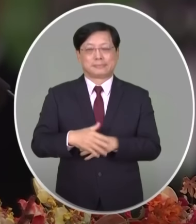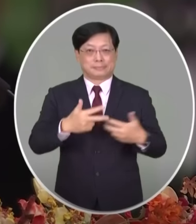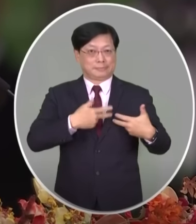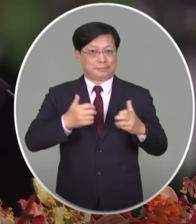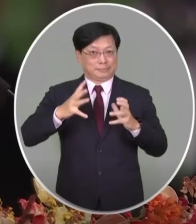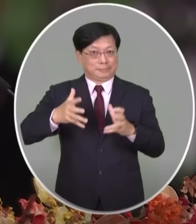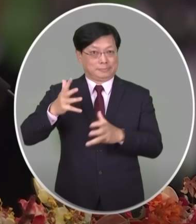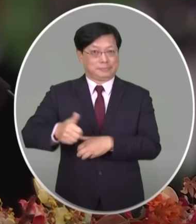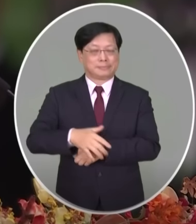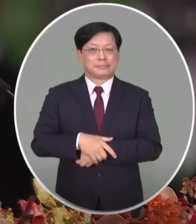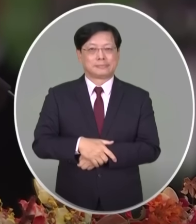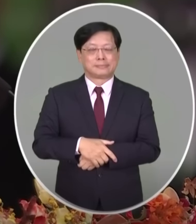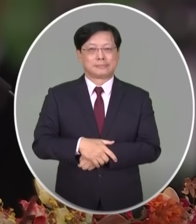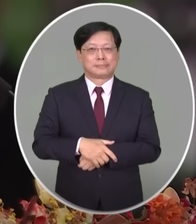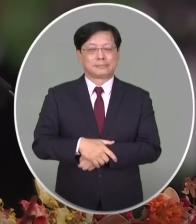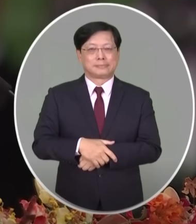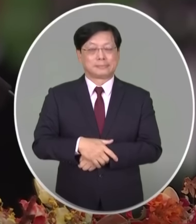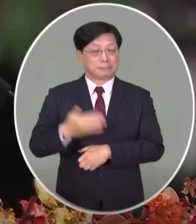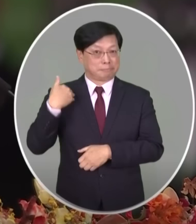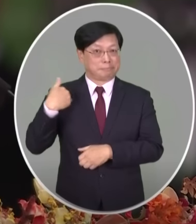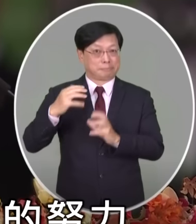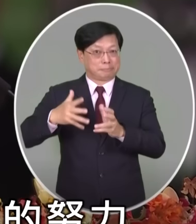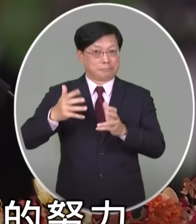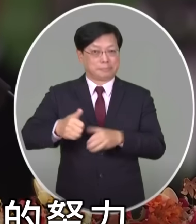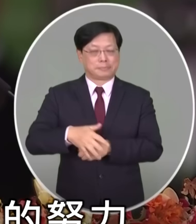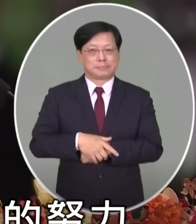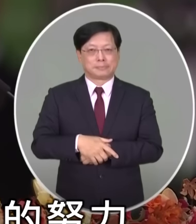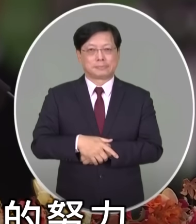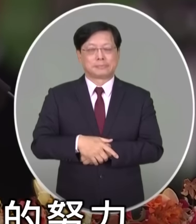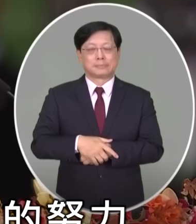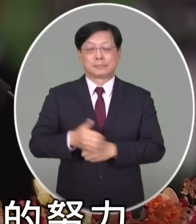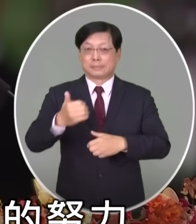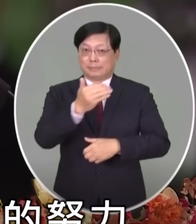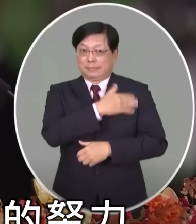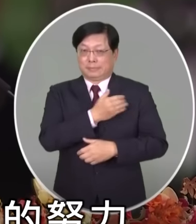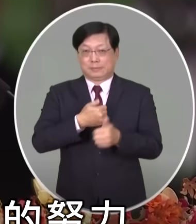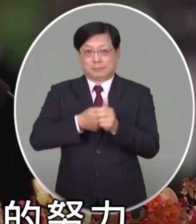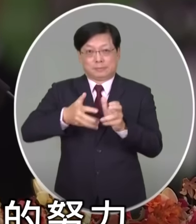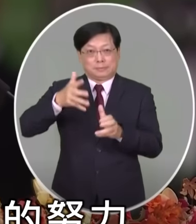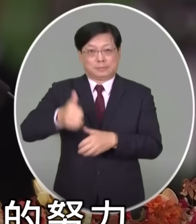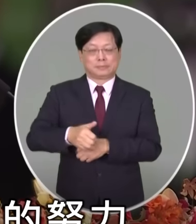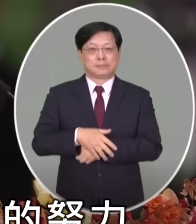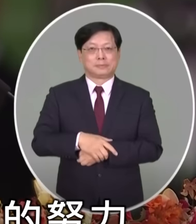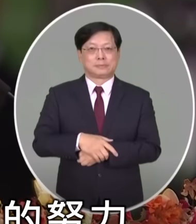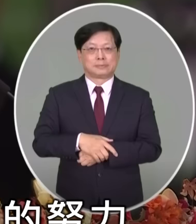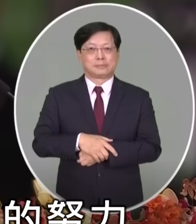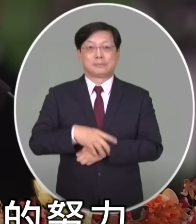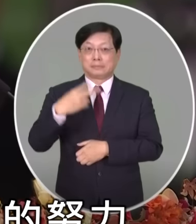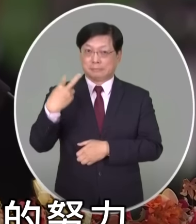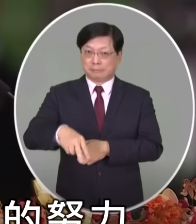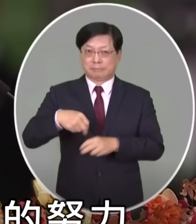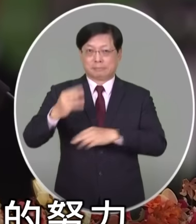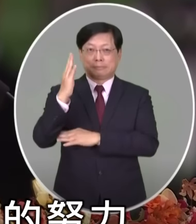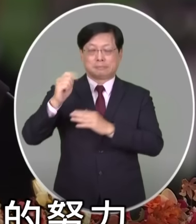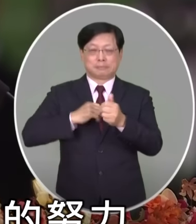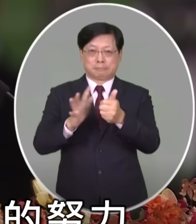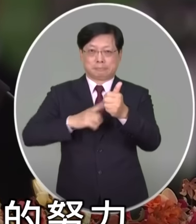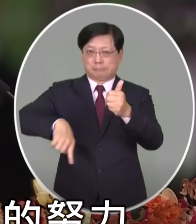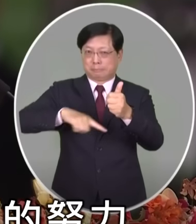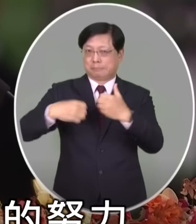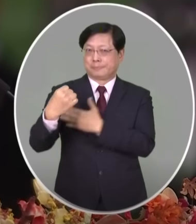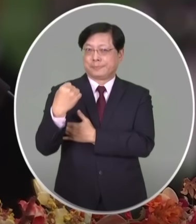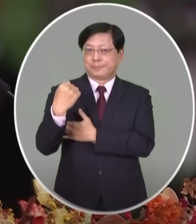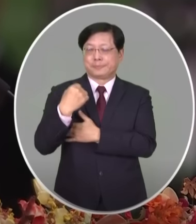文前总统、陈建仁前副总统和行政团队的努